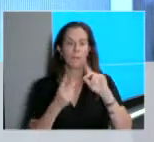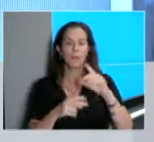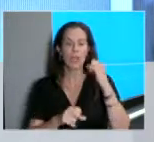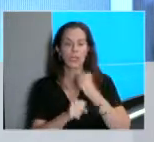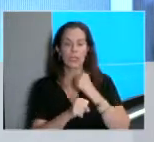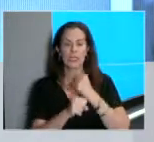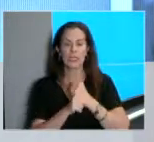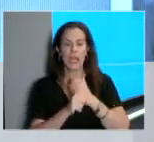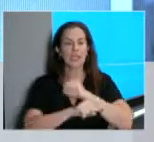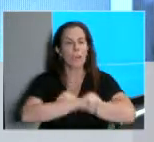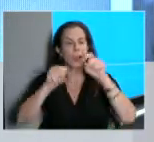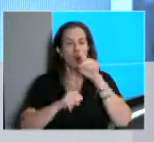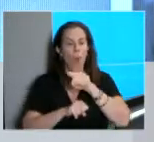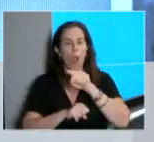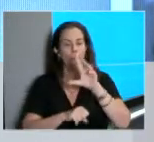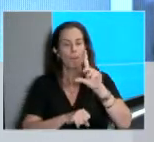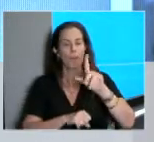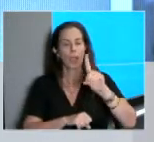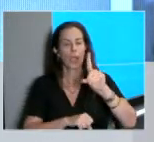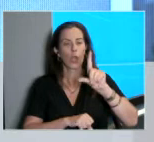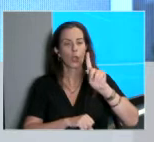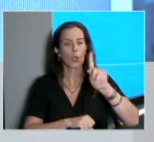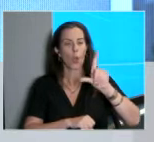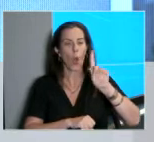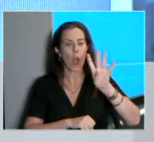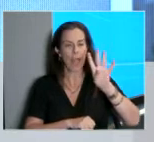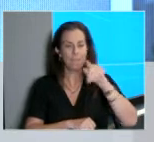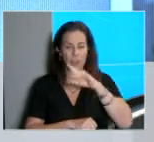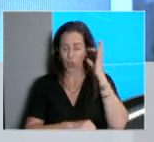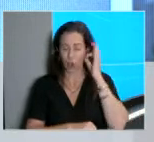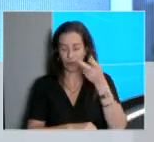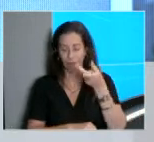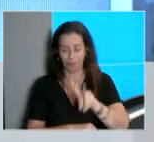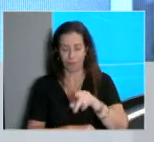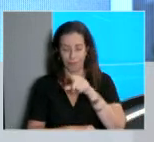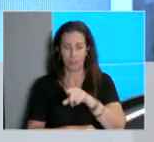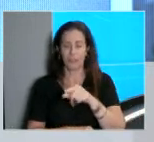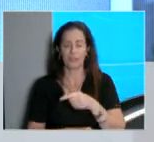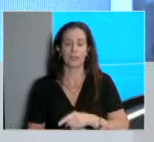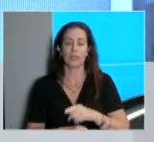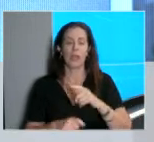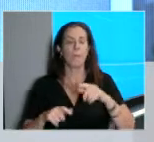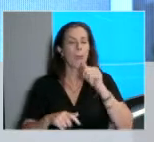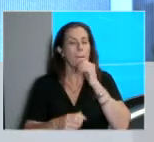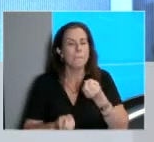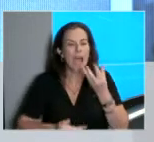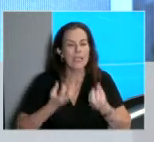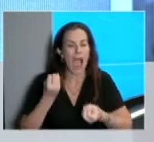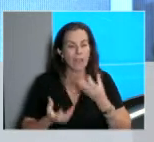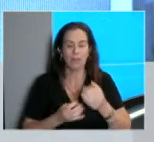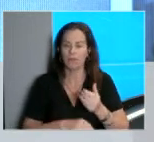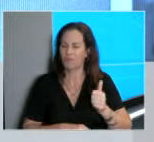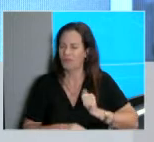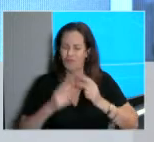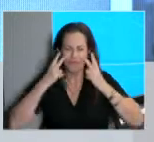מבצע הפיגוע בדולב, מאז הפיגוע שבו נרצחה רינה שנרב, זכרה לברכה, במעיין דני. כוחות הביטחון